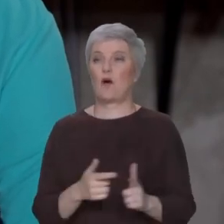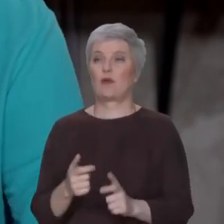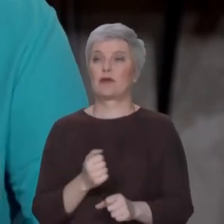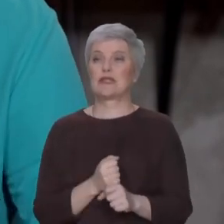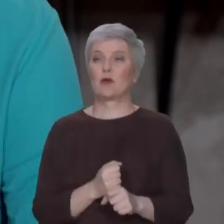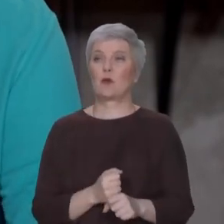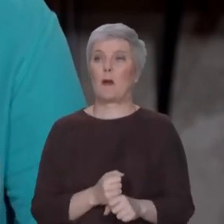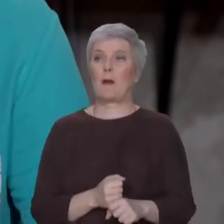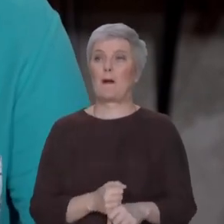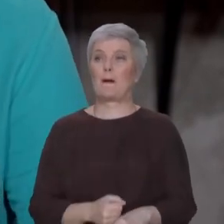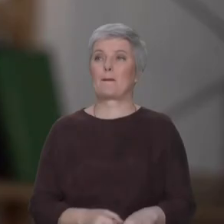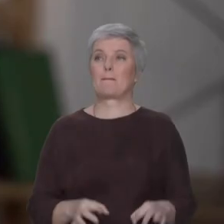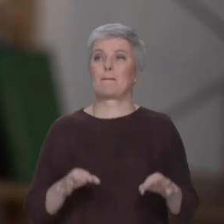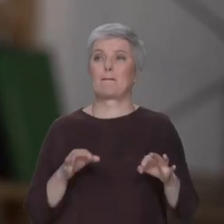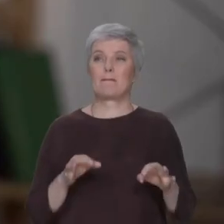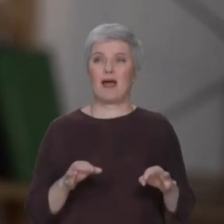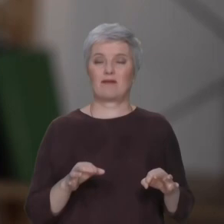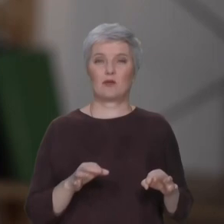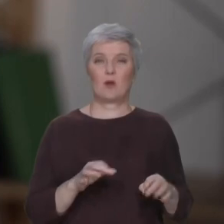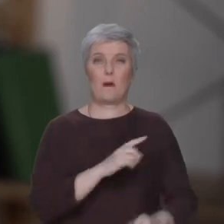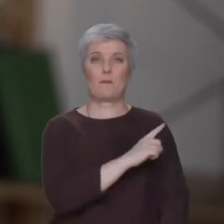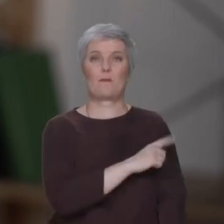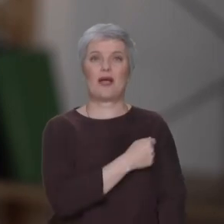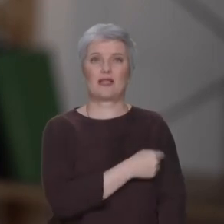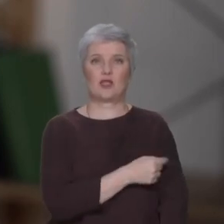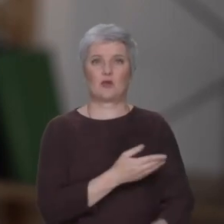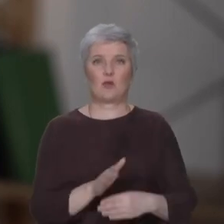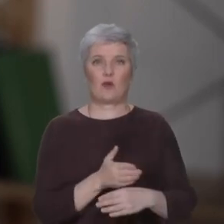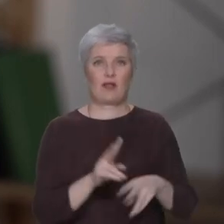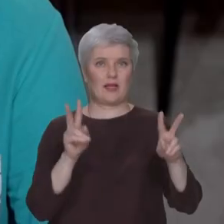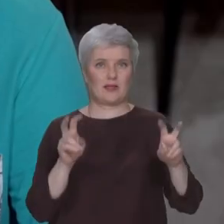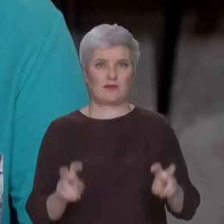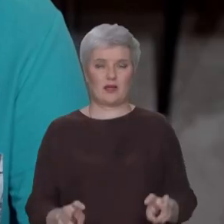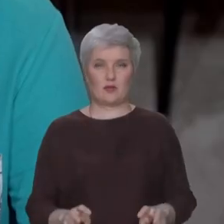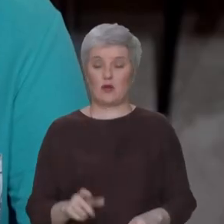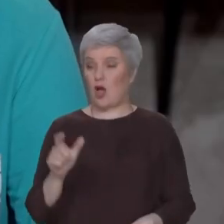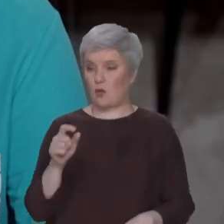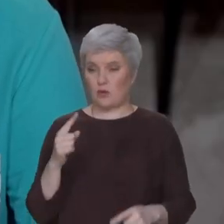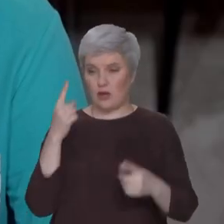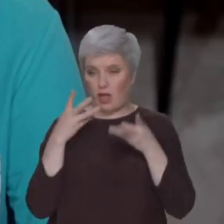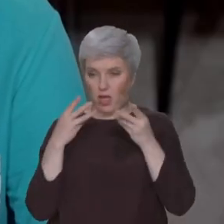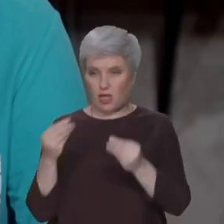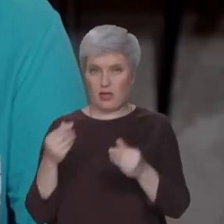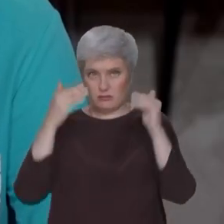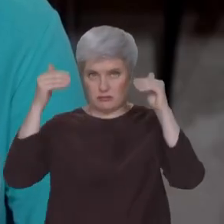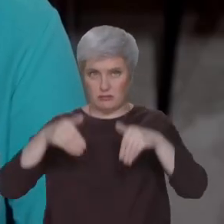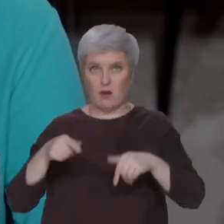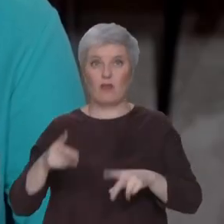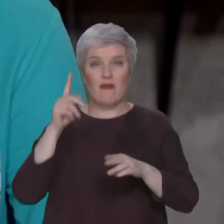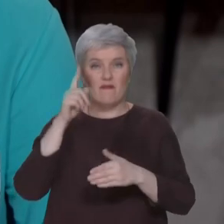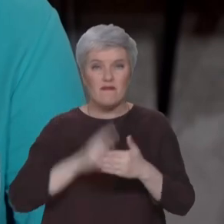зробити правильну медичну класифікацію, скоріш за все. Люди зазубовані, які вірять тому, що їхній